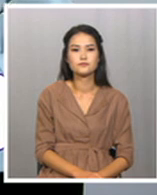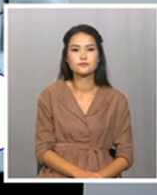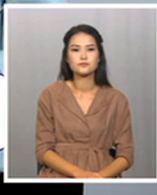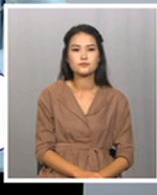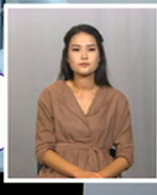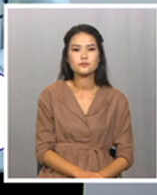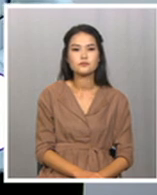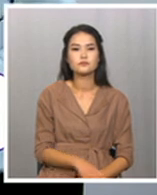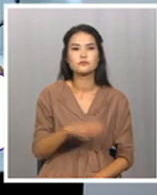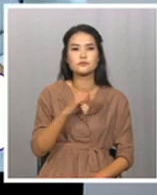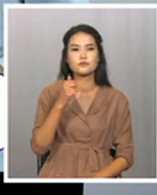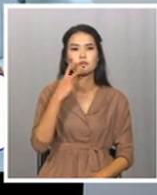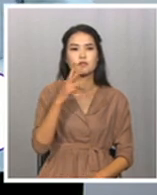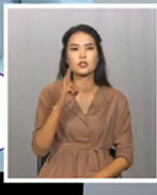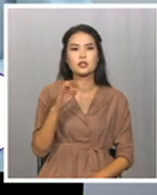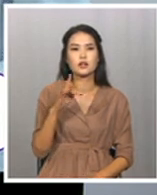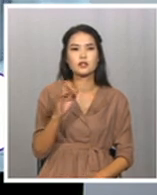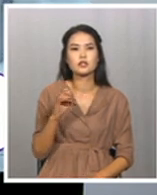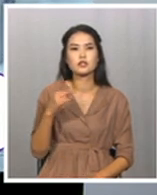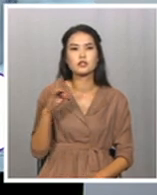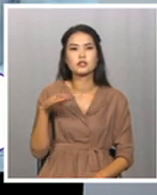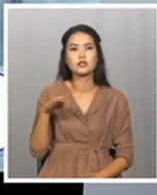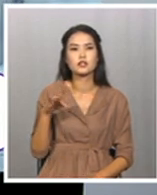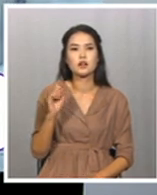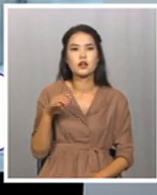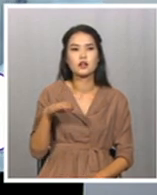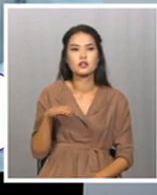Келесі қосылысы натрий нитраты.